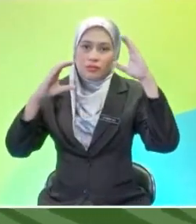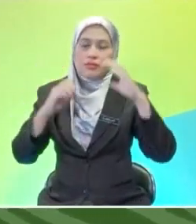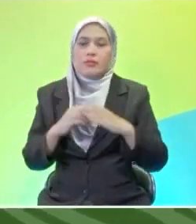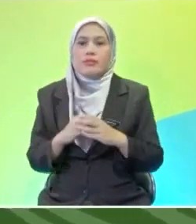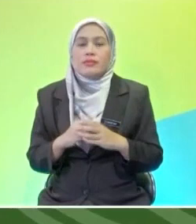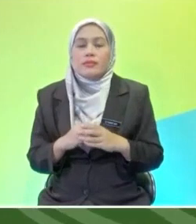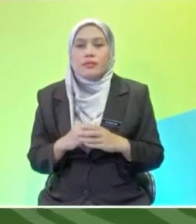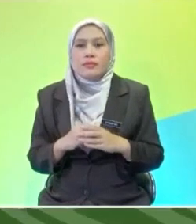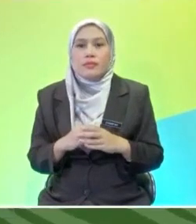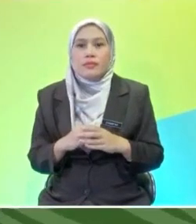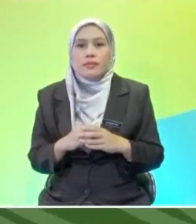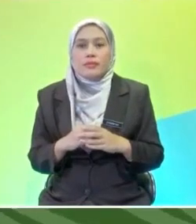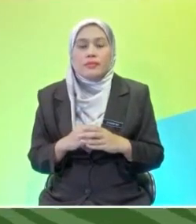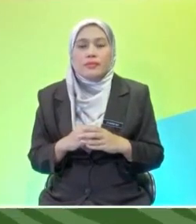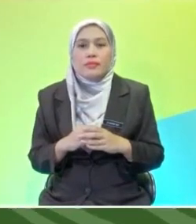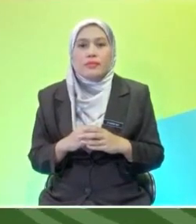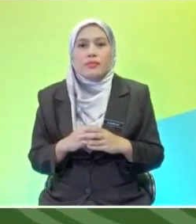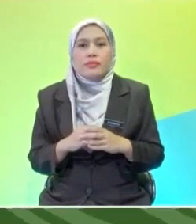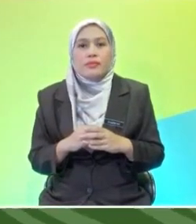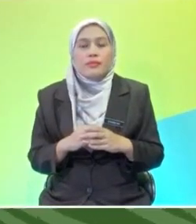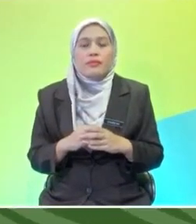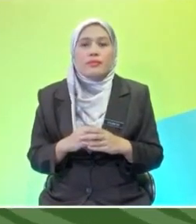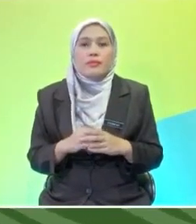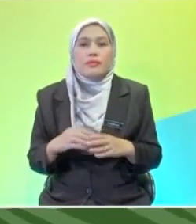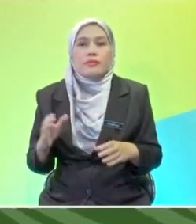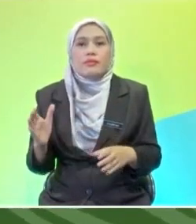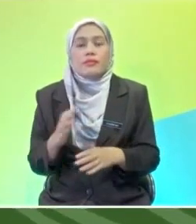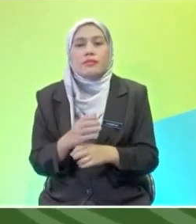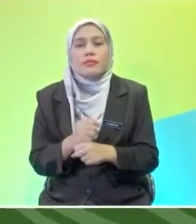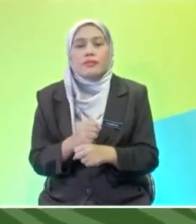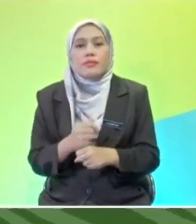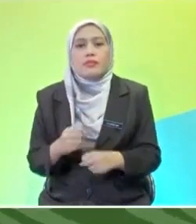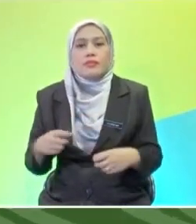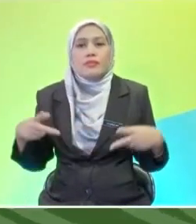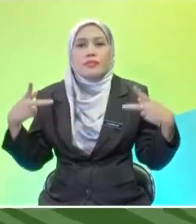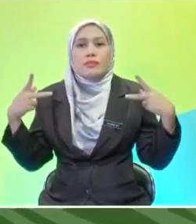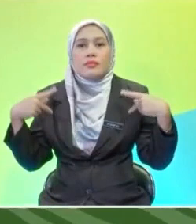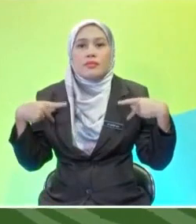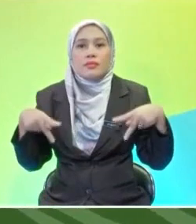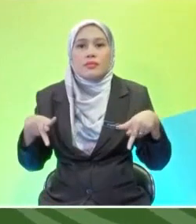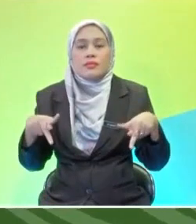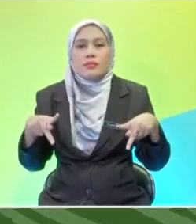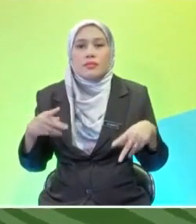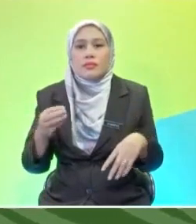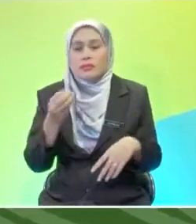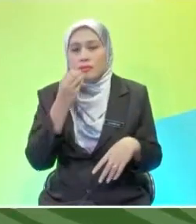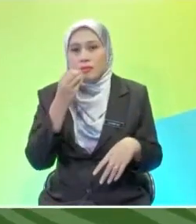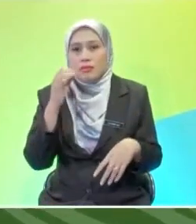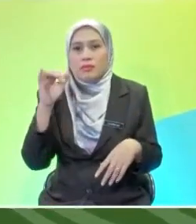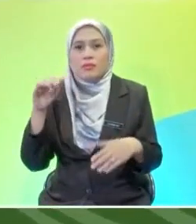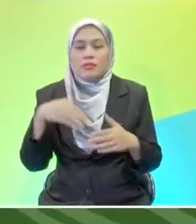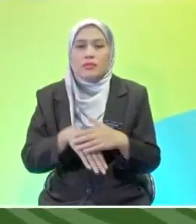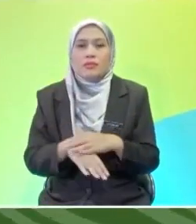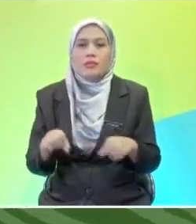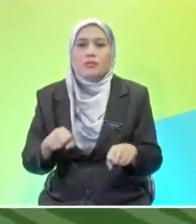Satu keunikan di sini ialah terdapat kedai makan dalam sungai yang cantik. Siapa nak cuba? Ada maklumat kat situ? Yvonne, silakan